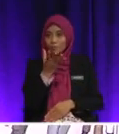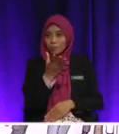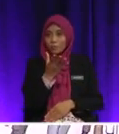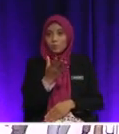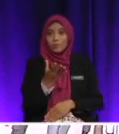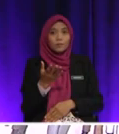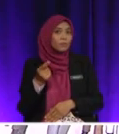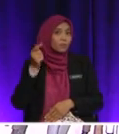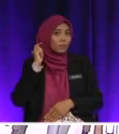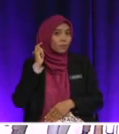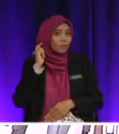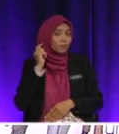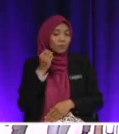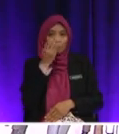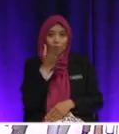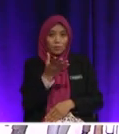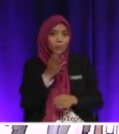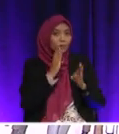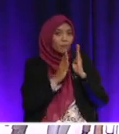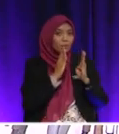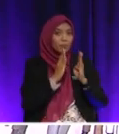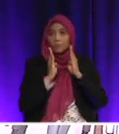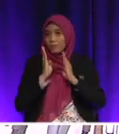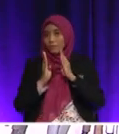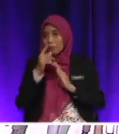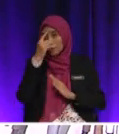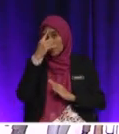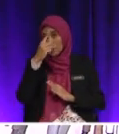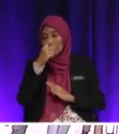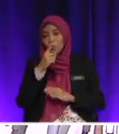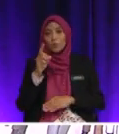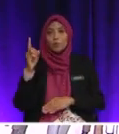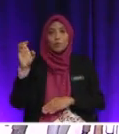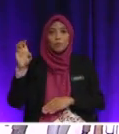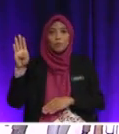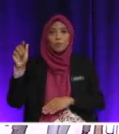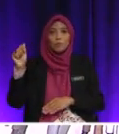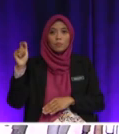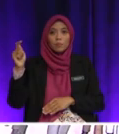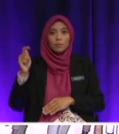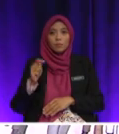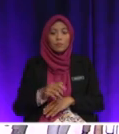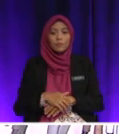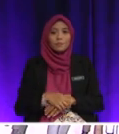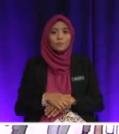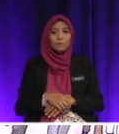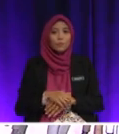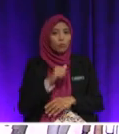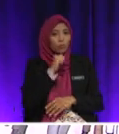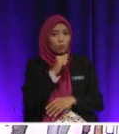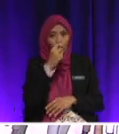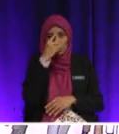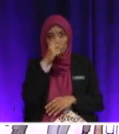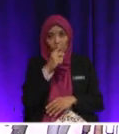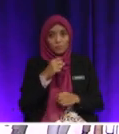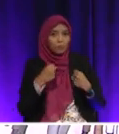mengatakan bahwa berbicara adalah untuk debat kebijaksanaan atau intelektual dan bukannya untuk berebut kuasa